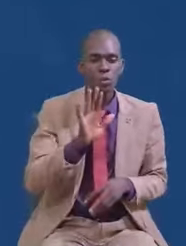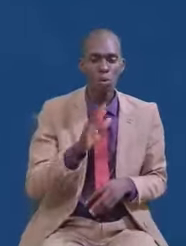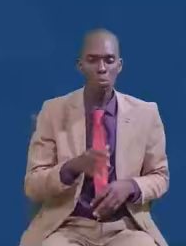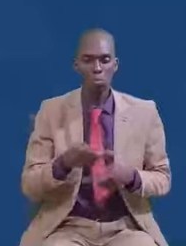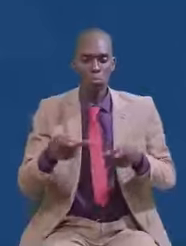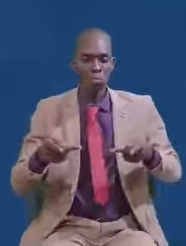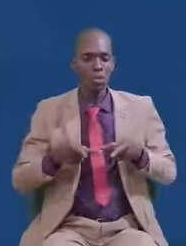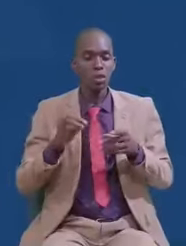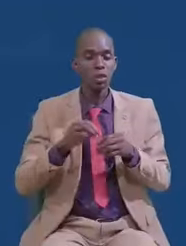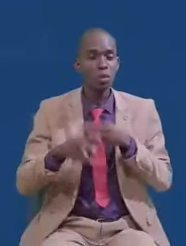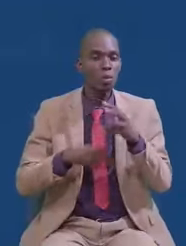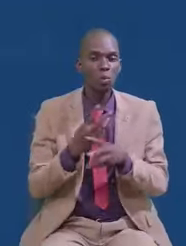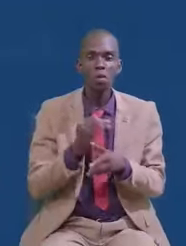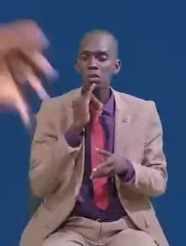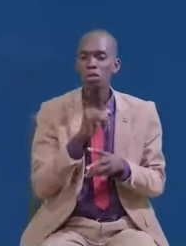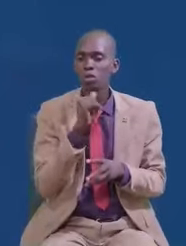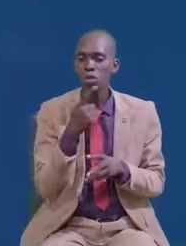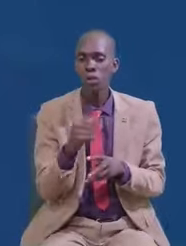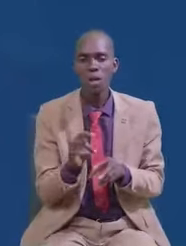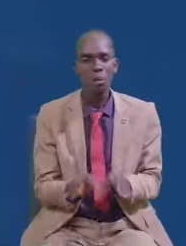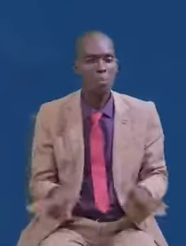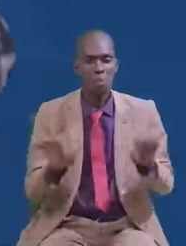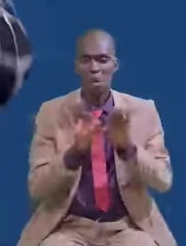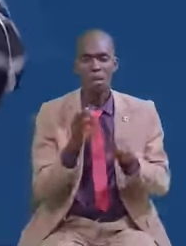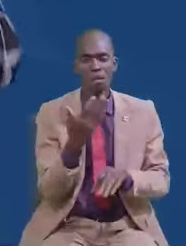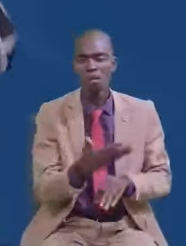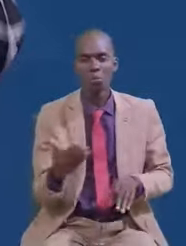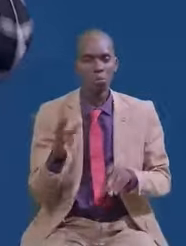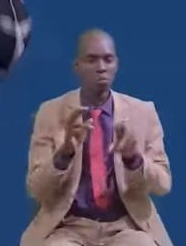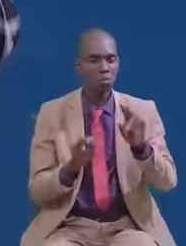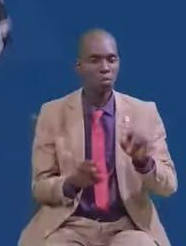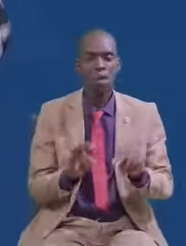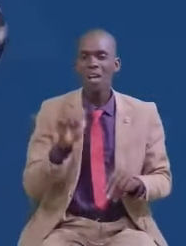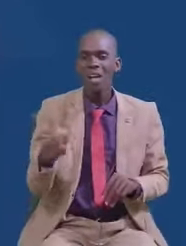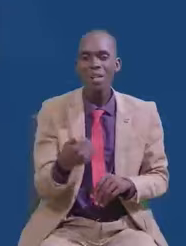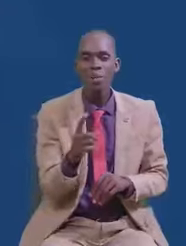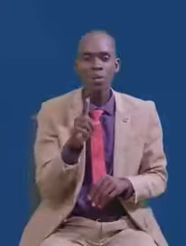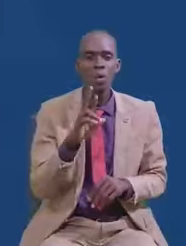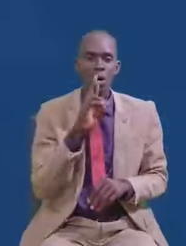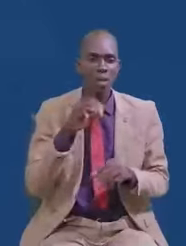votre localité dans le monde ne compte pas. Où que vous soyez dans le monde,